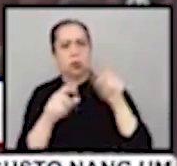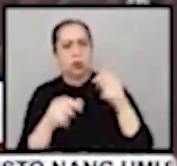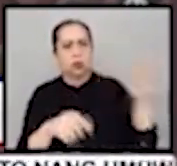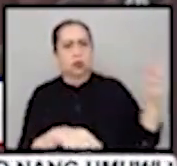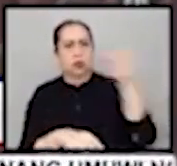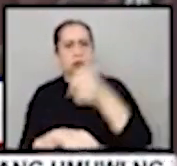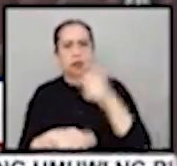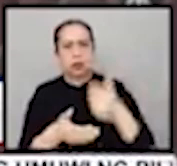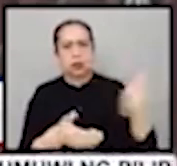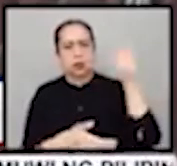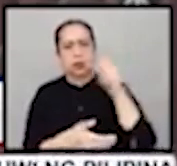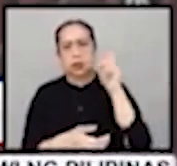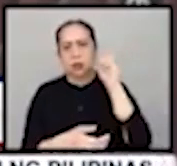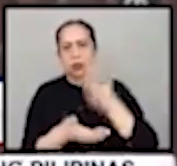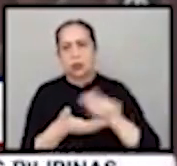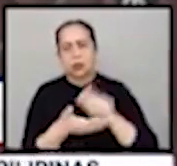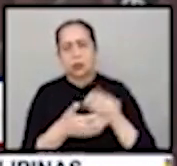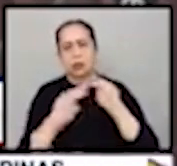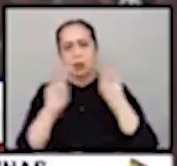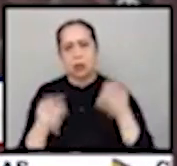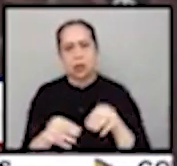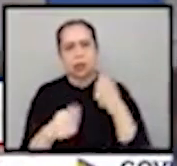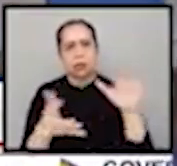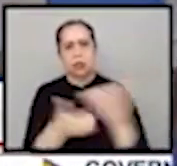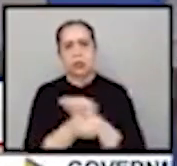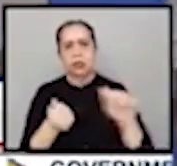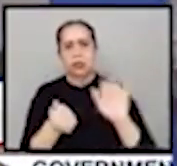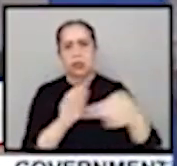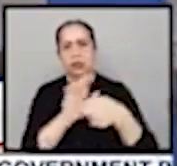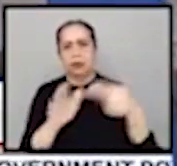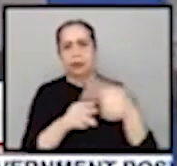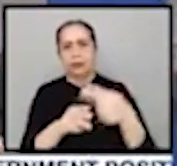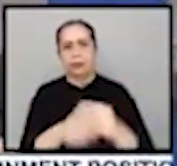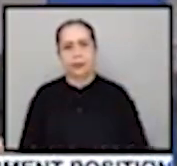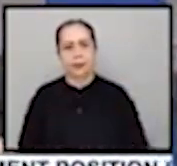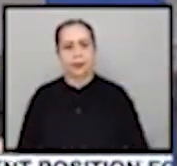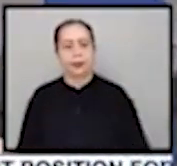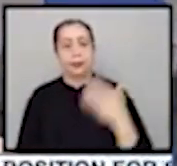secretaries sa Malacañang na nasisira ang kanilang mga pangalan. Patrick